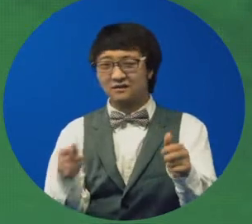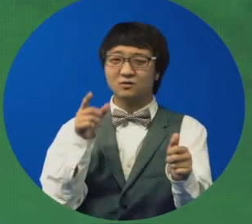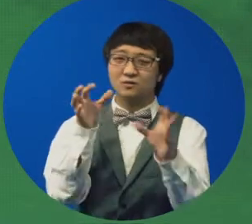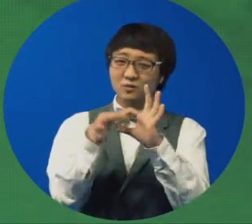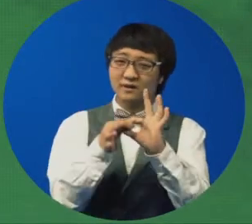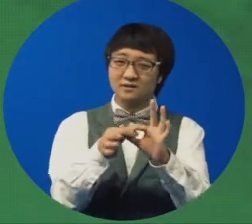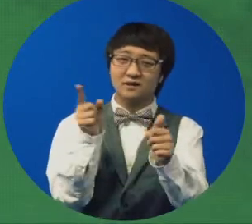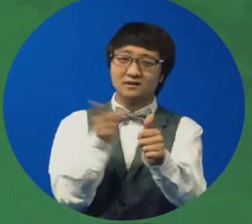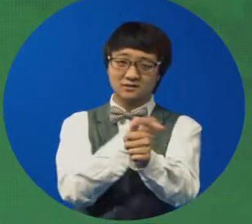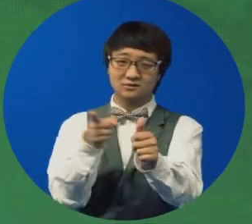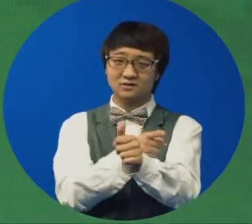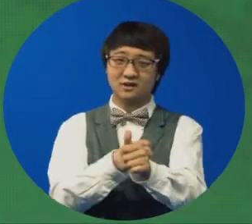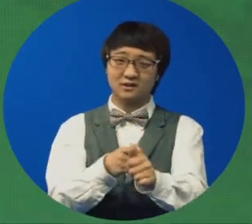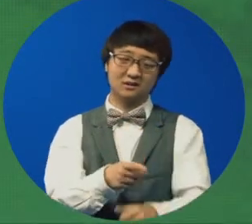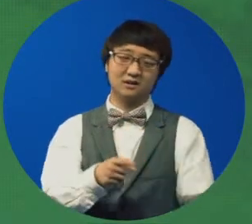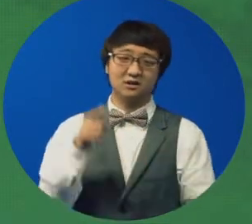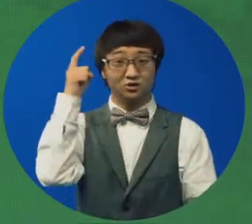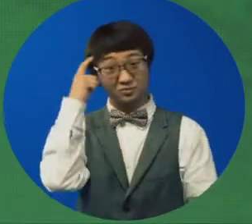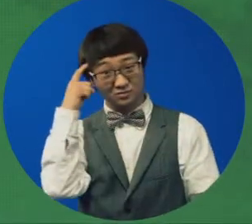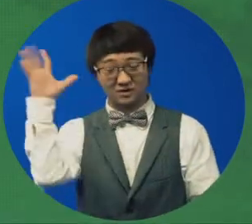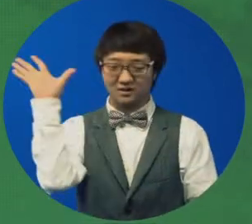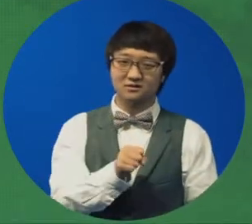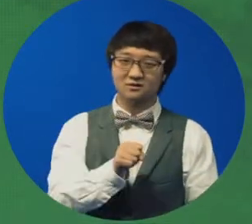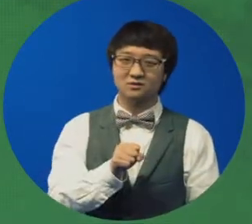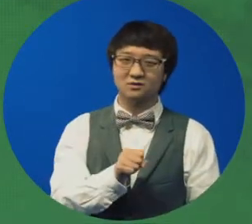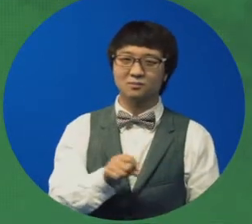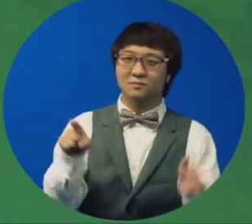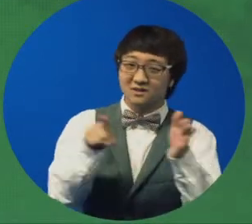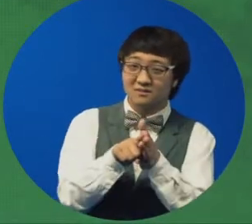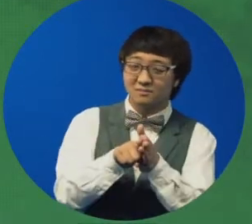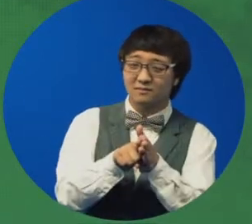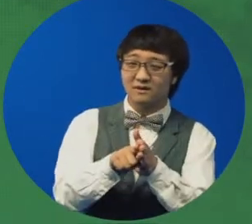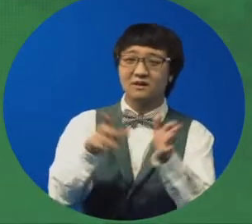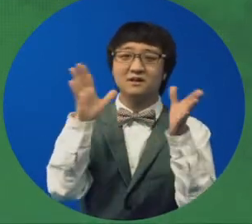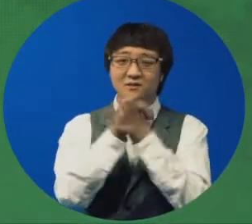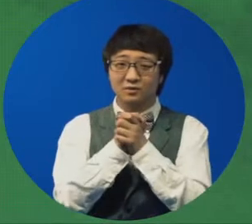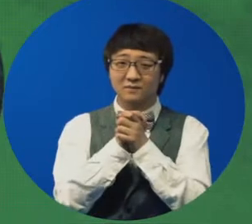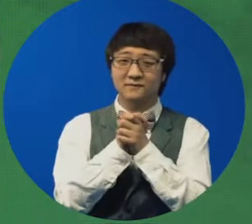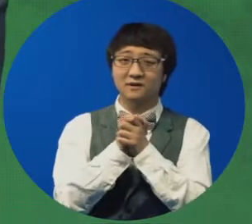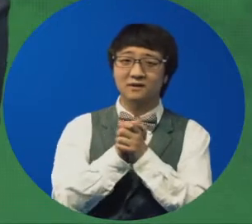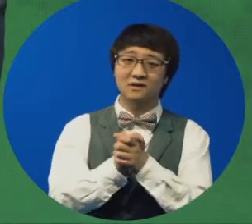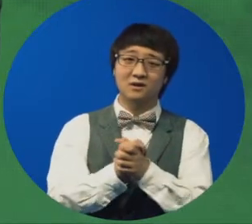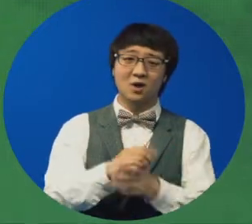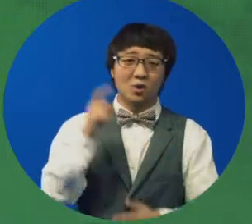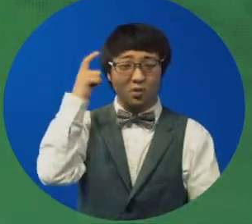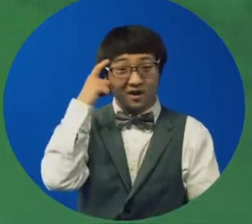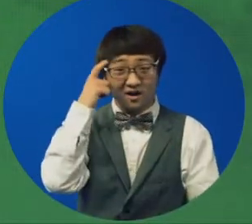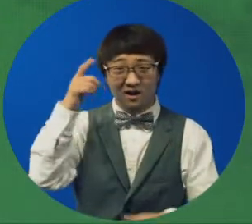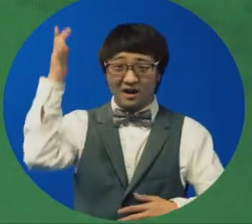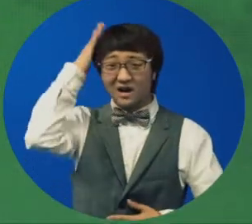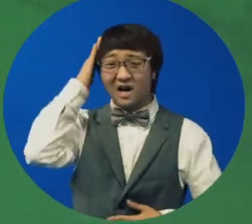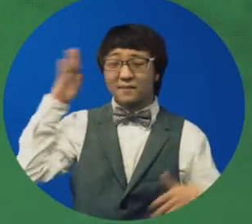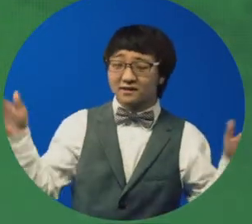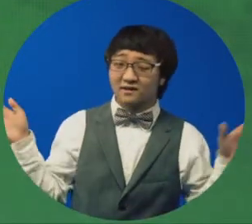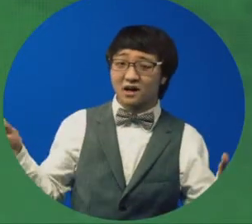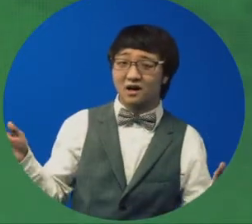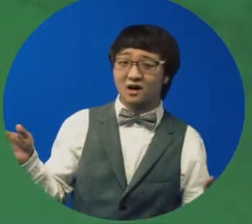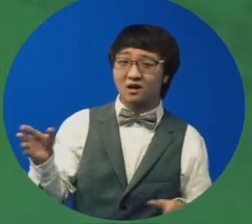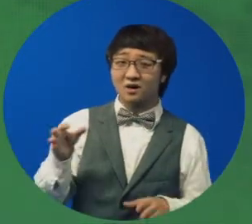우리들은 이런 의문을 가지고 하나님께 이런 믿음의 기도를 드립니다. 하나님, 왜 까마귀가 없어졌지요? 하나님 그 까마귀를